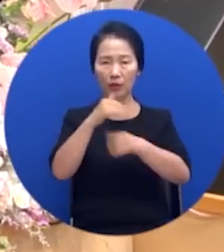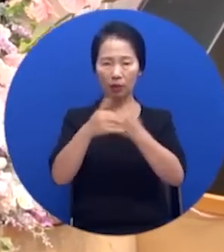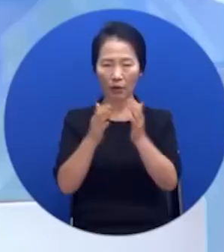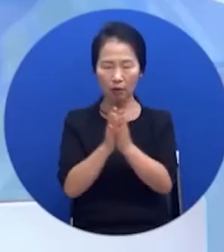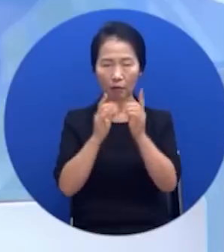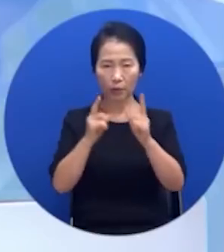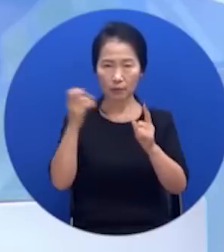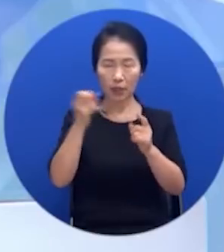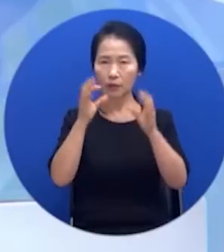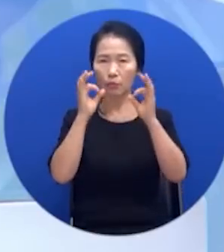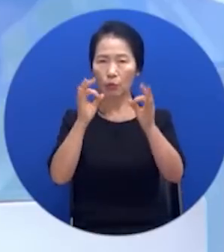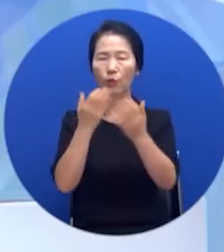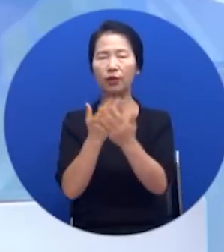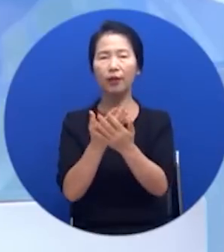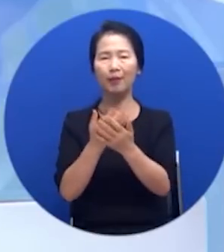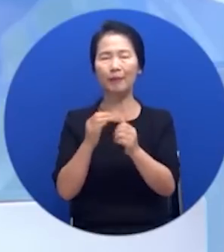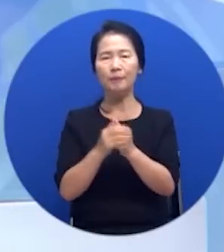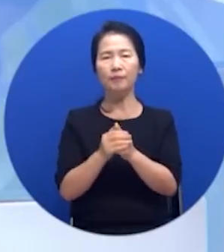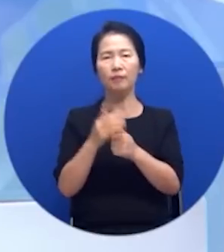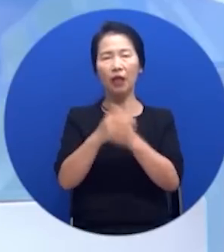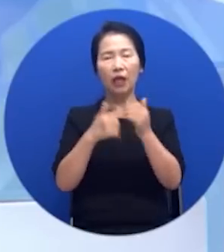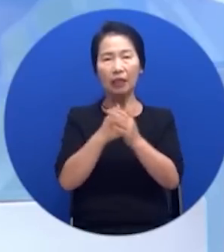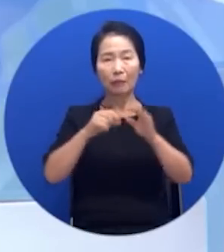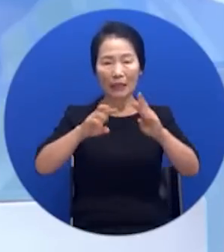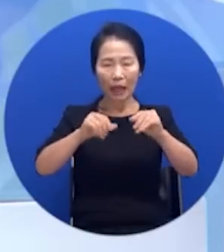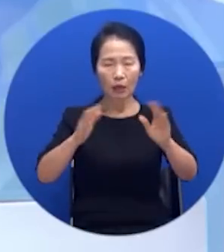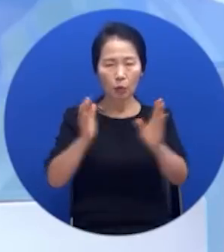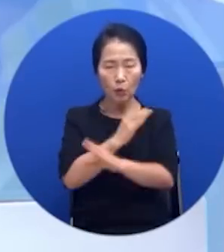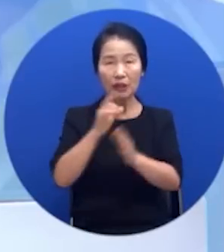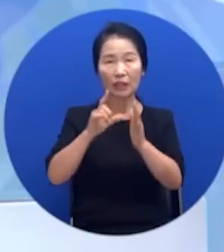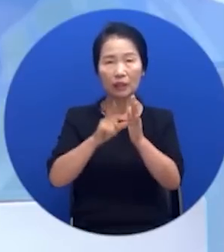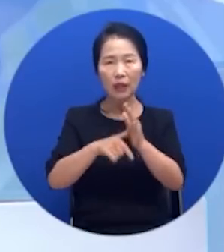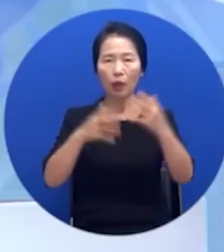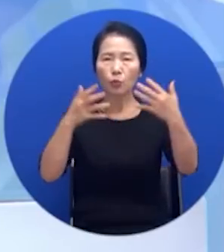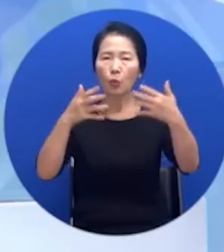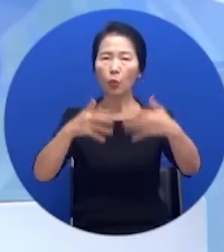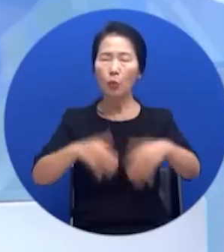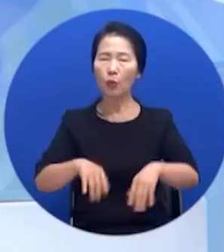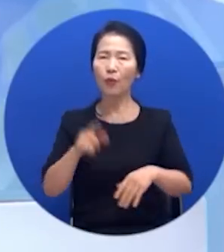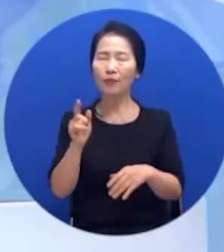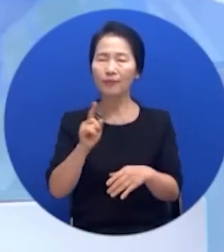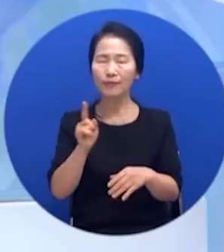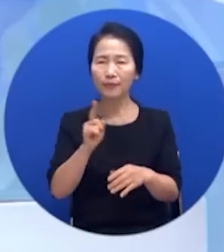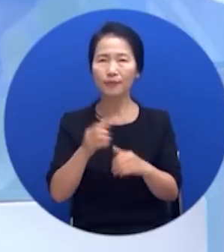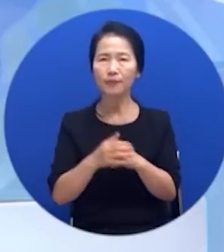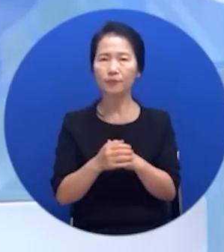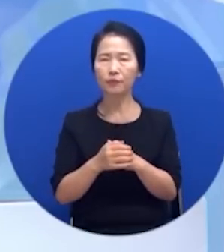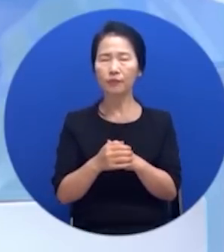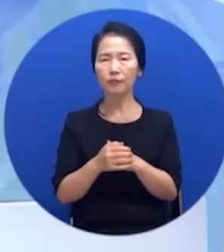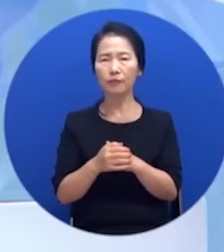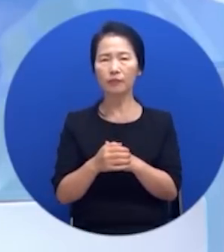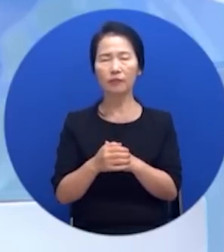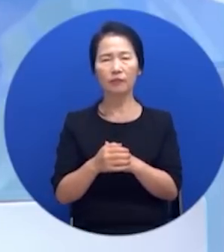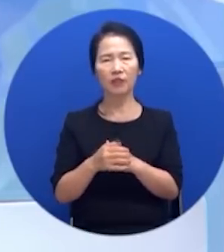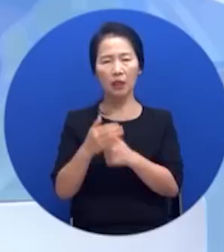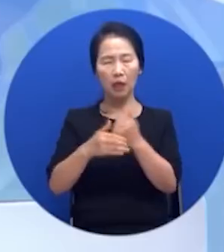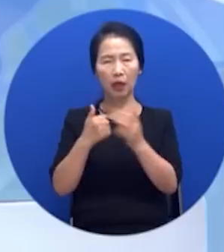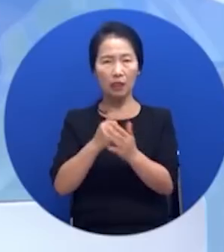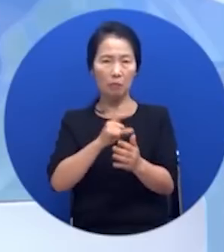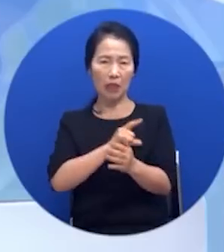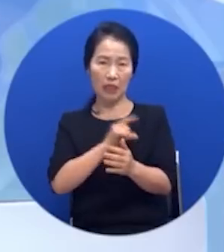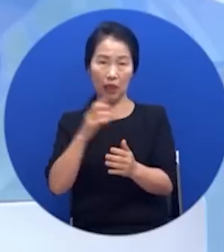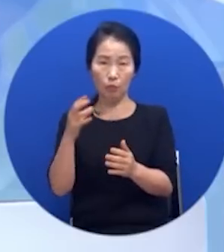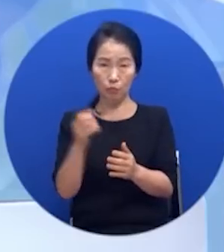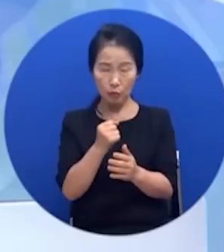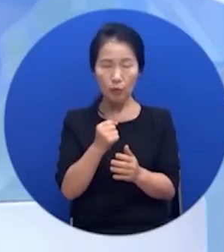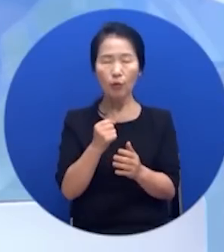보십시오. 하나님께서 이 땅을 고치실 때에 그 조건이 무엇인가? 내 이름으로 일컫는 내